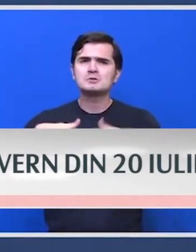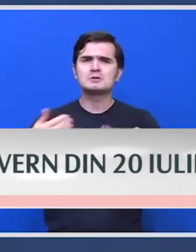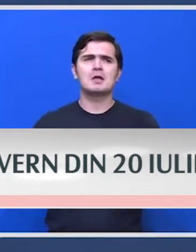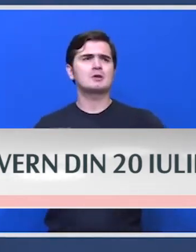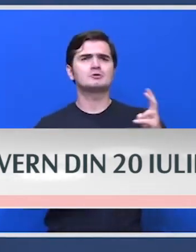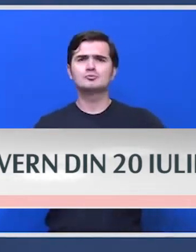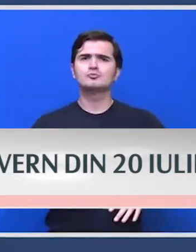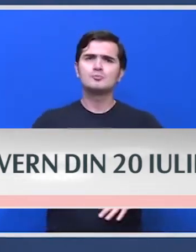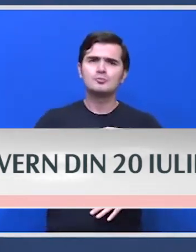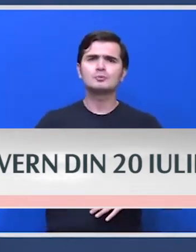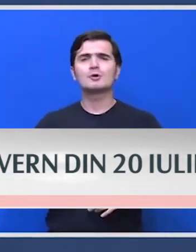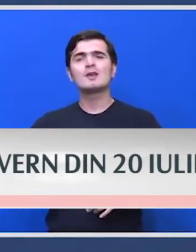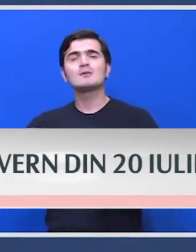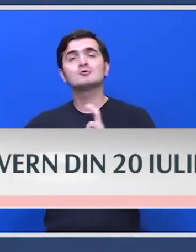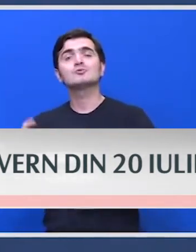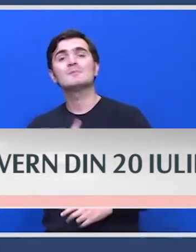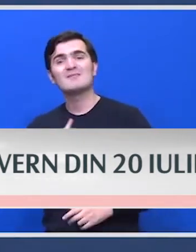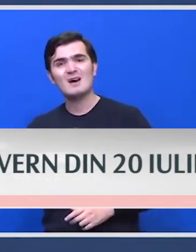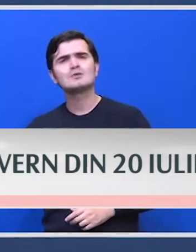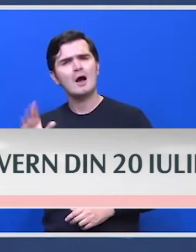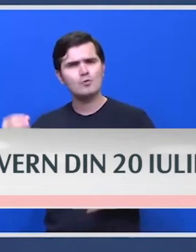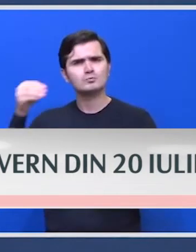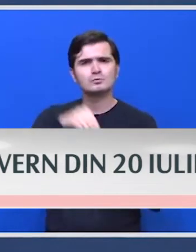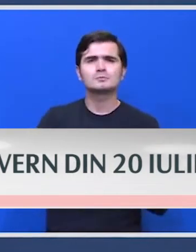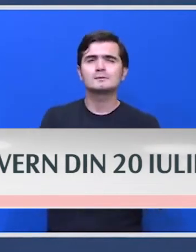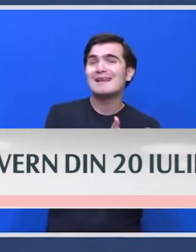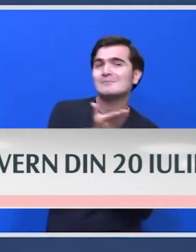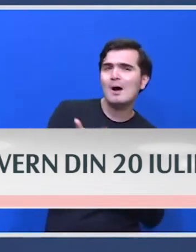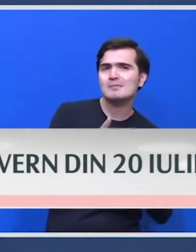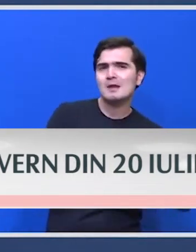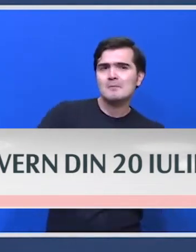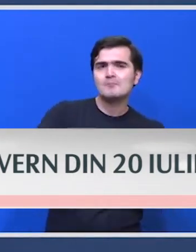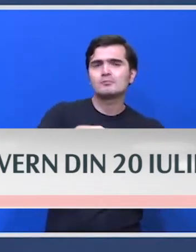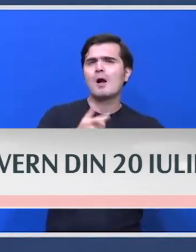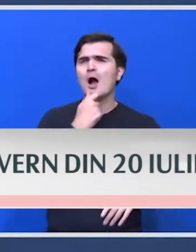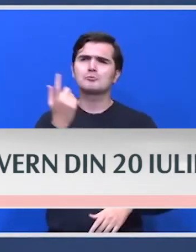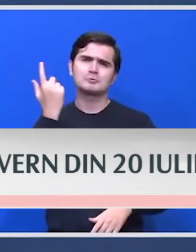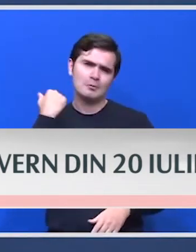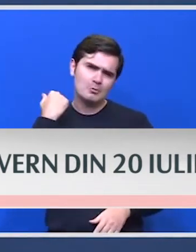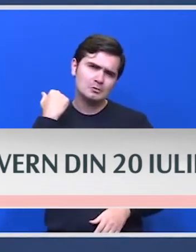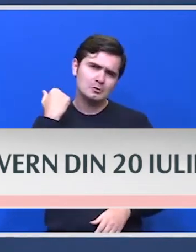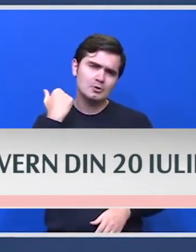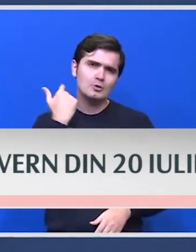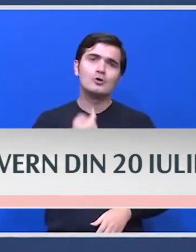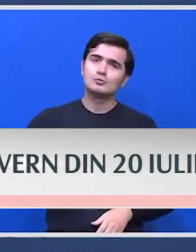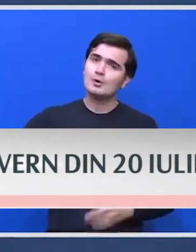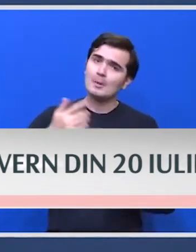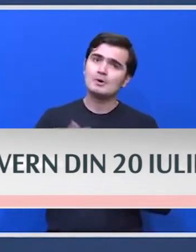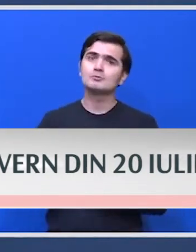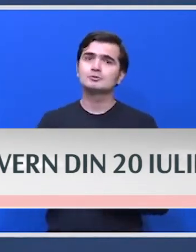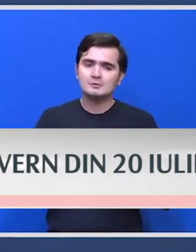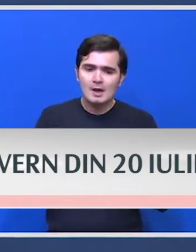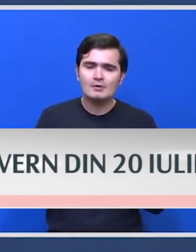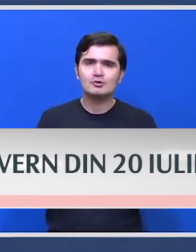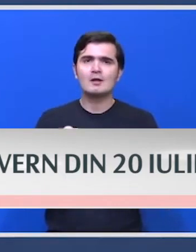instituții publice și mediul privat. Deci el a fost pus în dezbatere publică undeva anul trecut. Noi am reușit să accelerăm acest proces